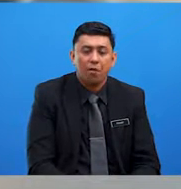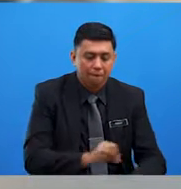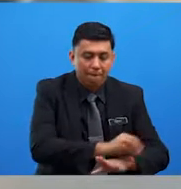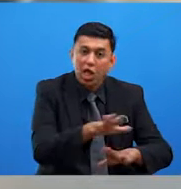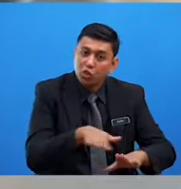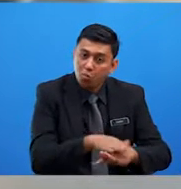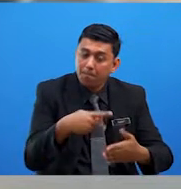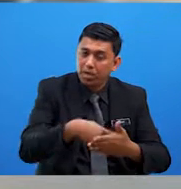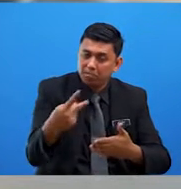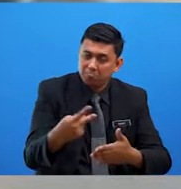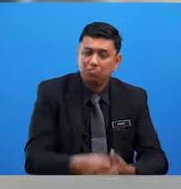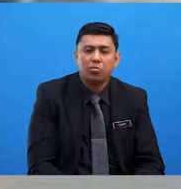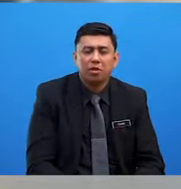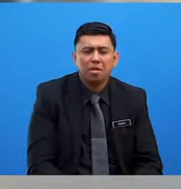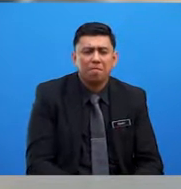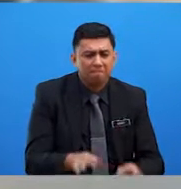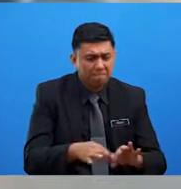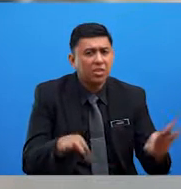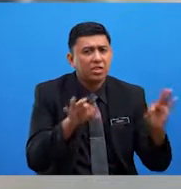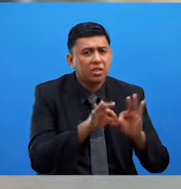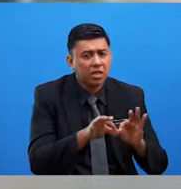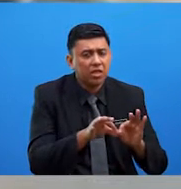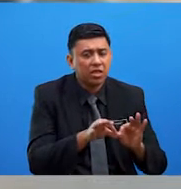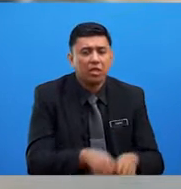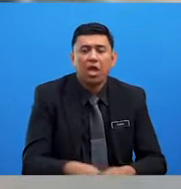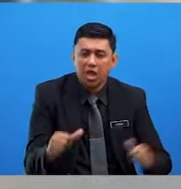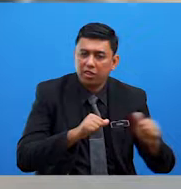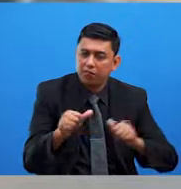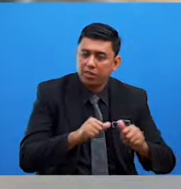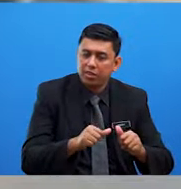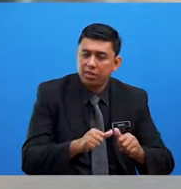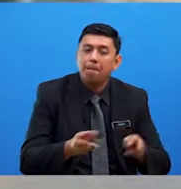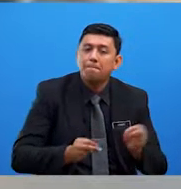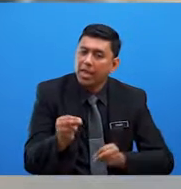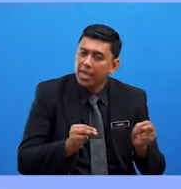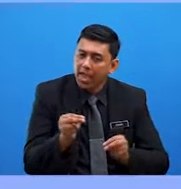pengeluaran. Adakah ianya penting dalam sesebuah aktiviti perniagaan?